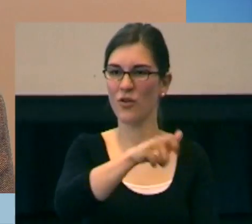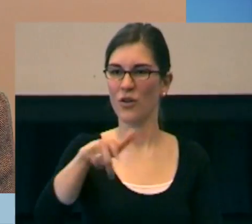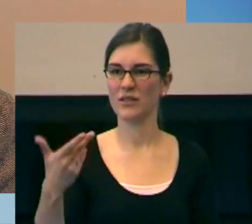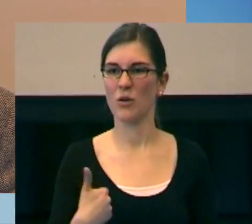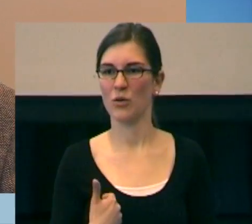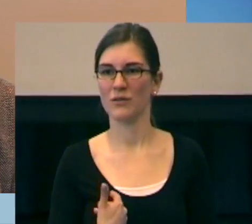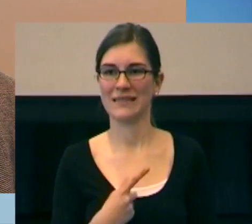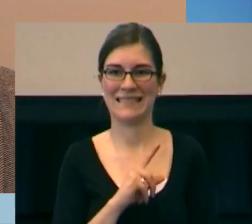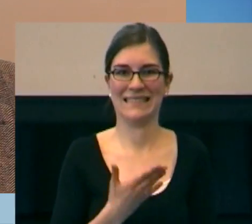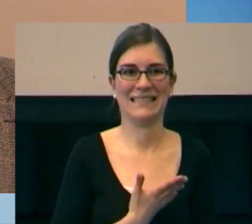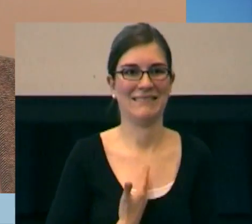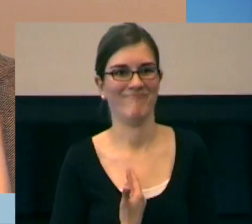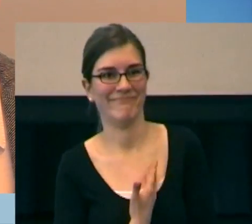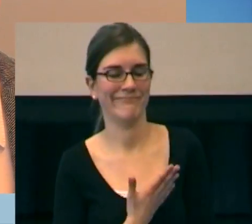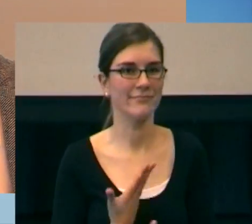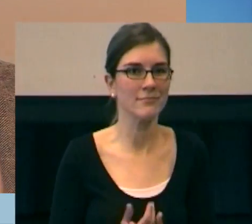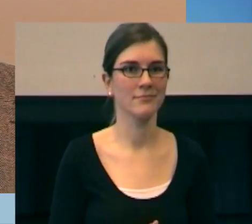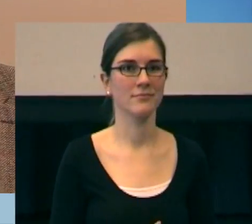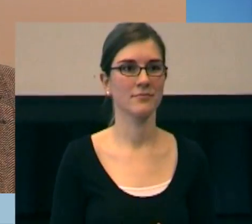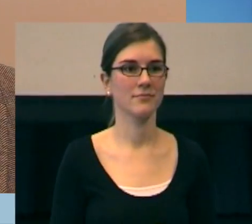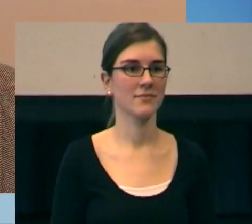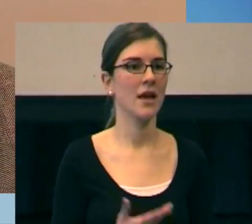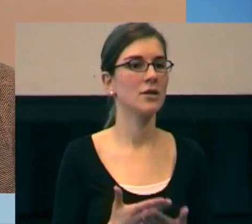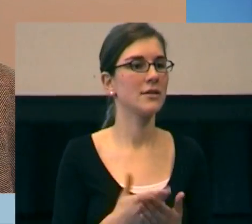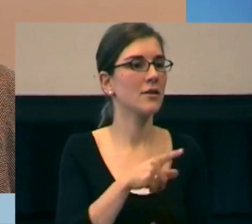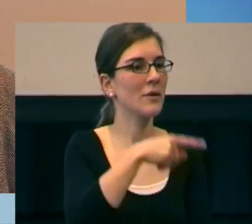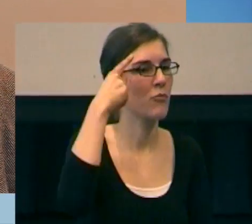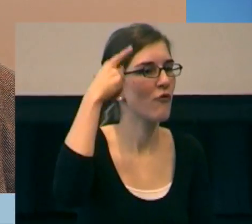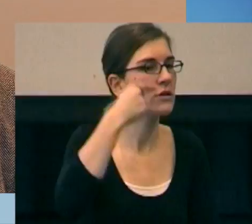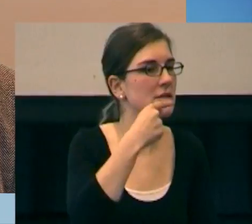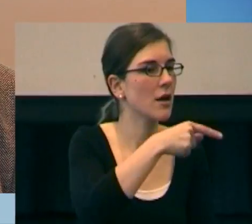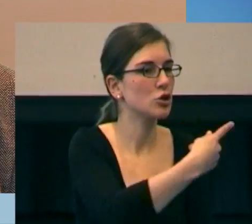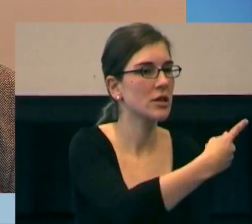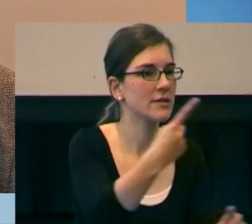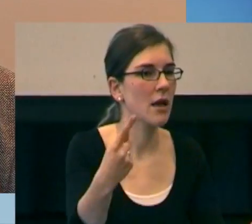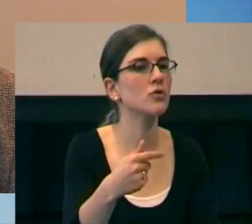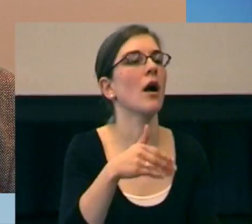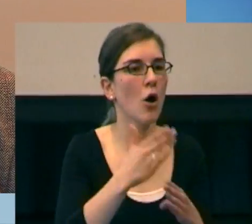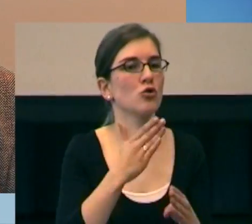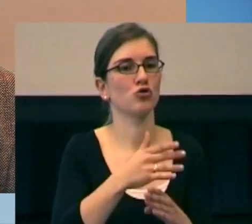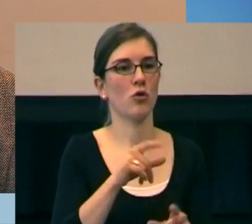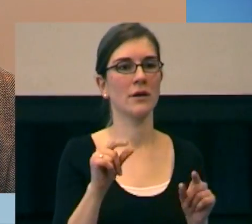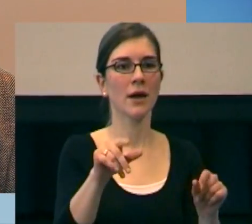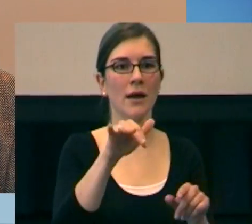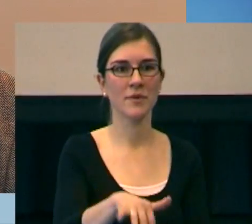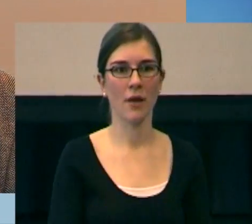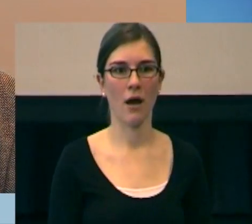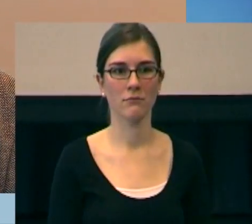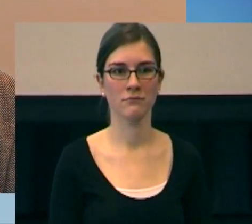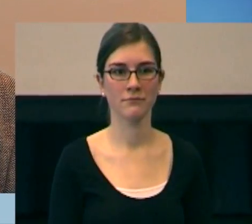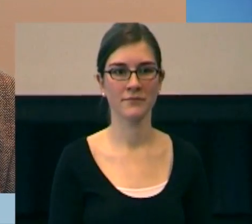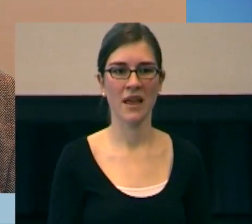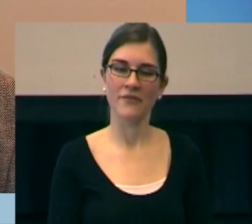Ich sage Ihnen ganz bewusst, dass eben Sie mehrere Krebse mit sich herumschleppen, um Ihnen deutlich zu machen, wir haben ein